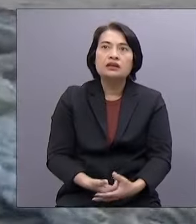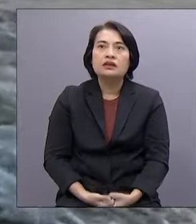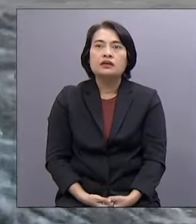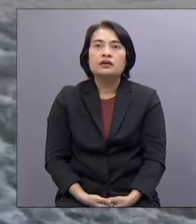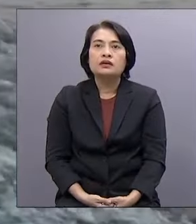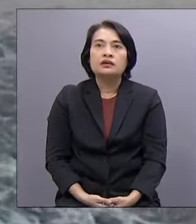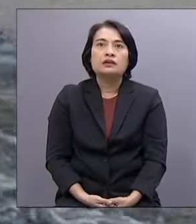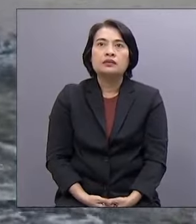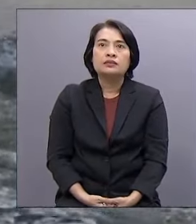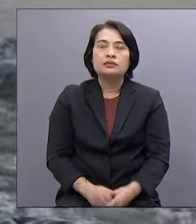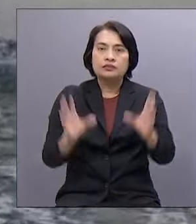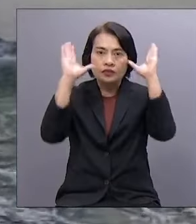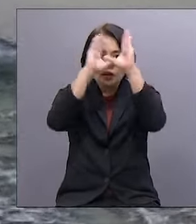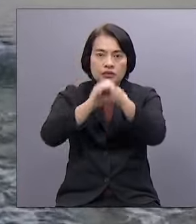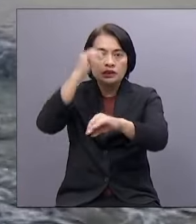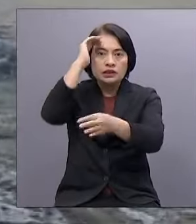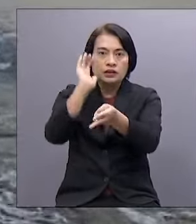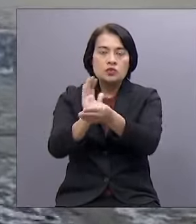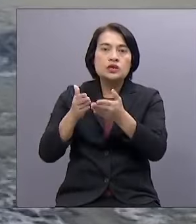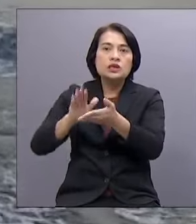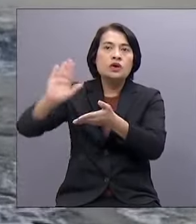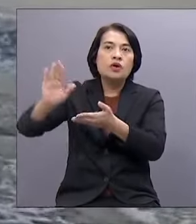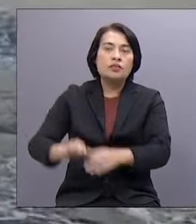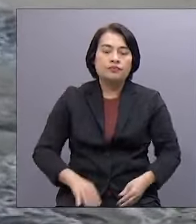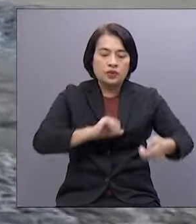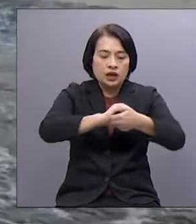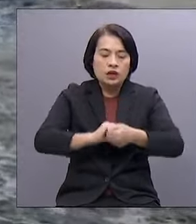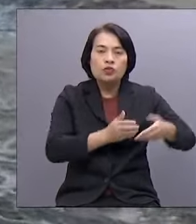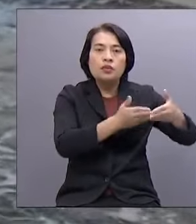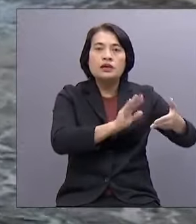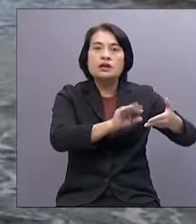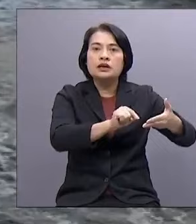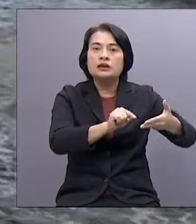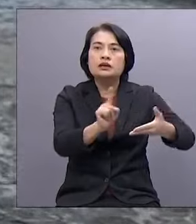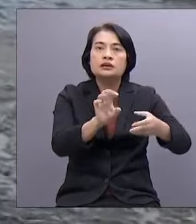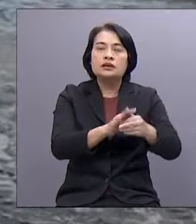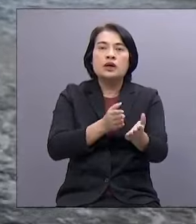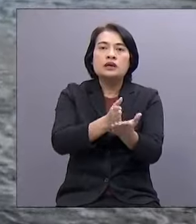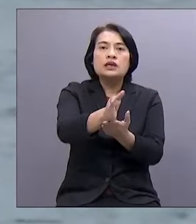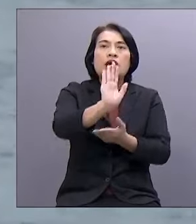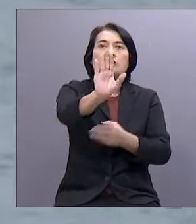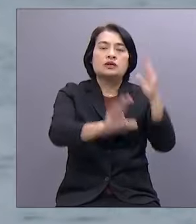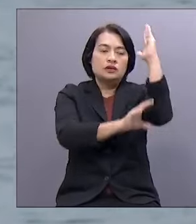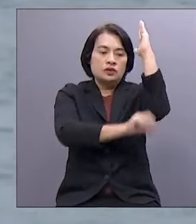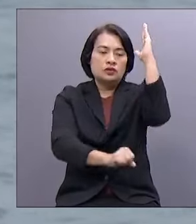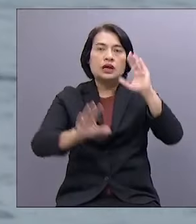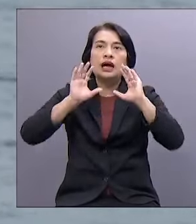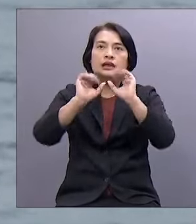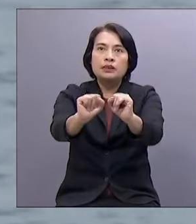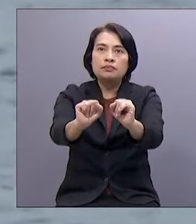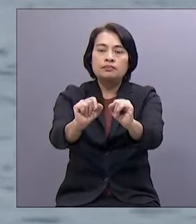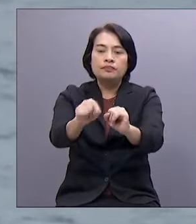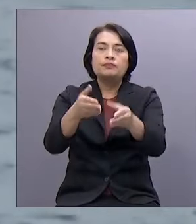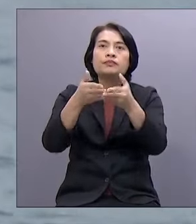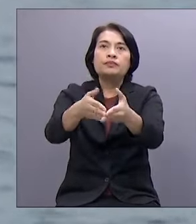เมื่อคืนนี้ตำรวจน้ำร่วมกับเจ้าหน้าที่ประมงและเจ้าท่าส่วนภูมิภาคสาขาสงขลาได้ร่วมกันจับกุมชาวประมงที่คาดว่